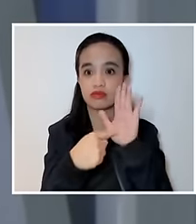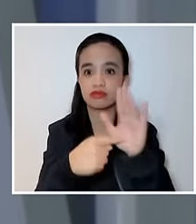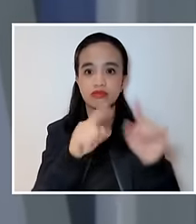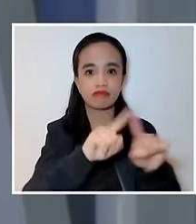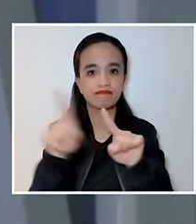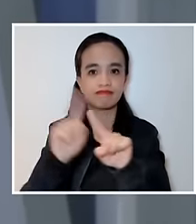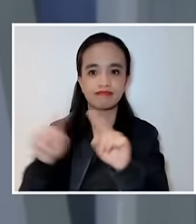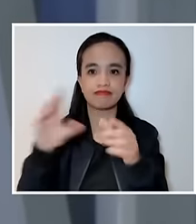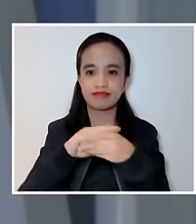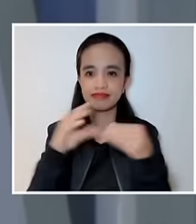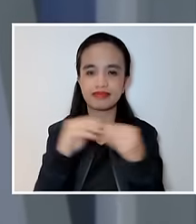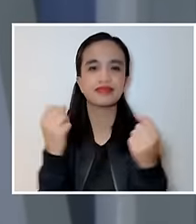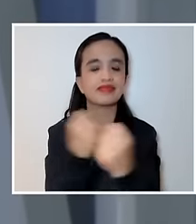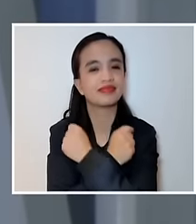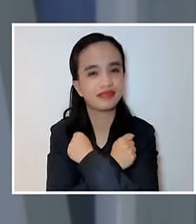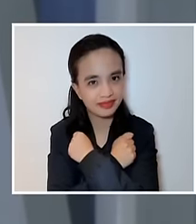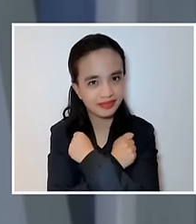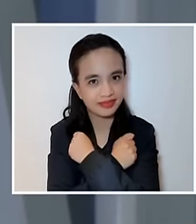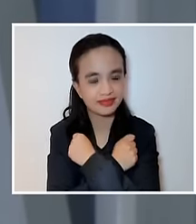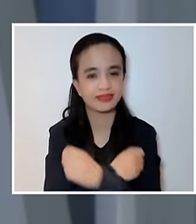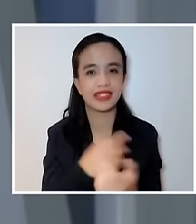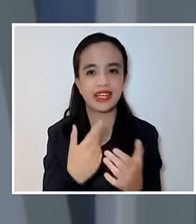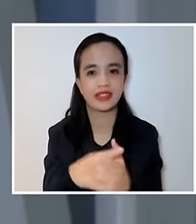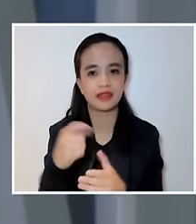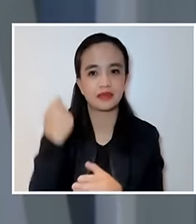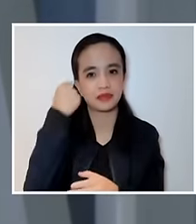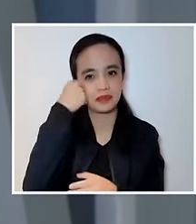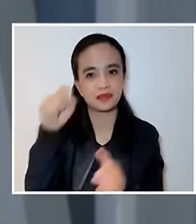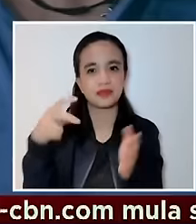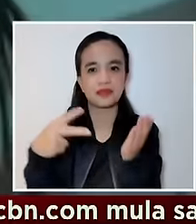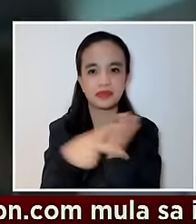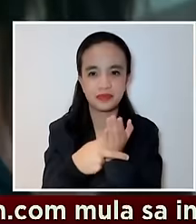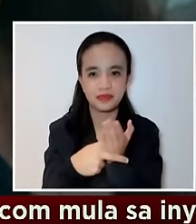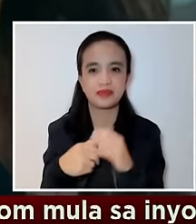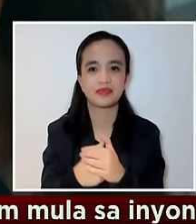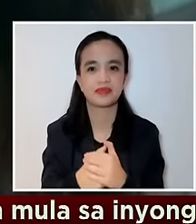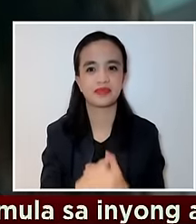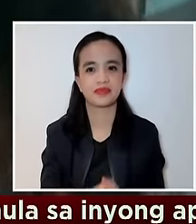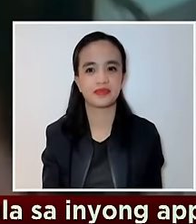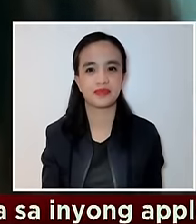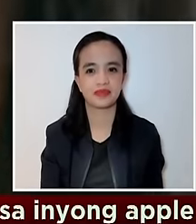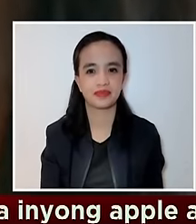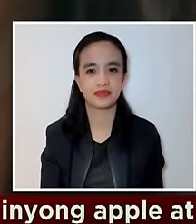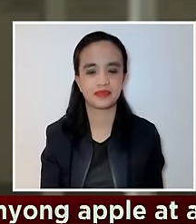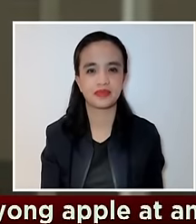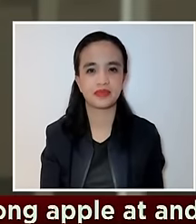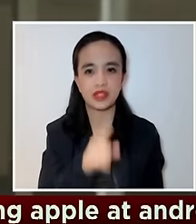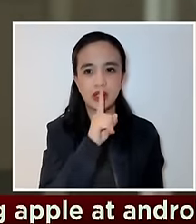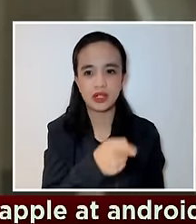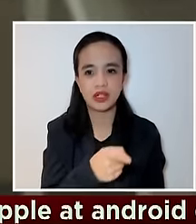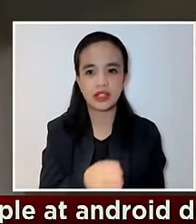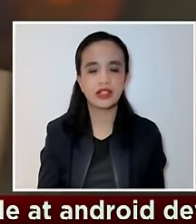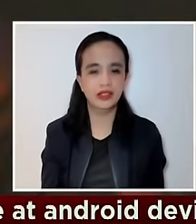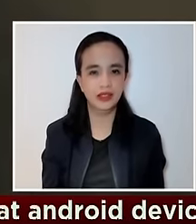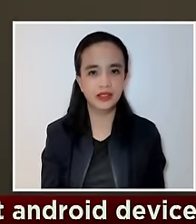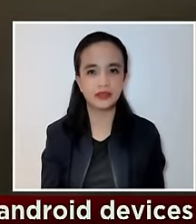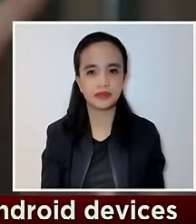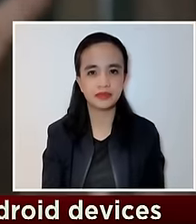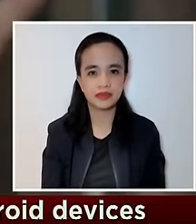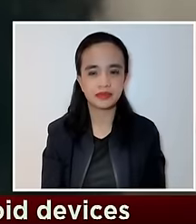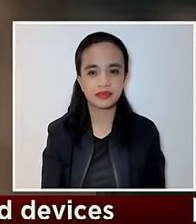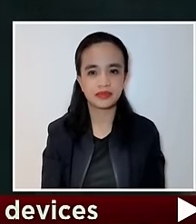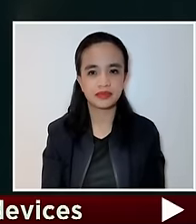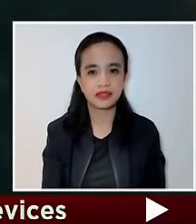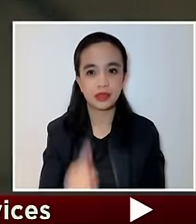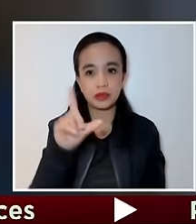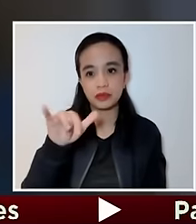ng pag-ibig at pagtataksi. Nako. Nako. Madaming manonood yan. Madaming buong niyo mapapanood. Ang